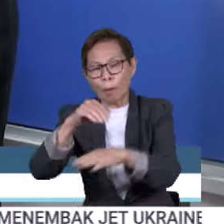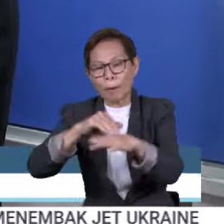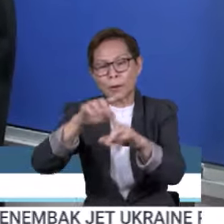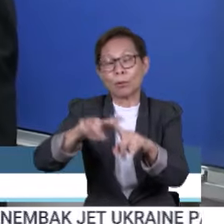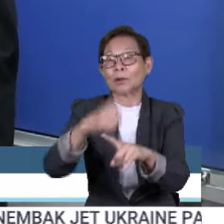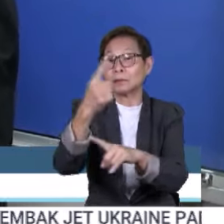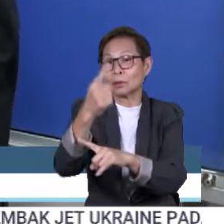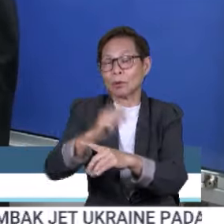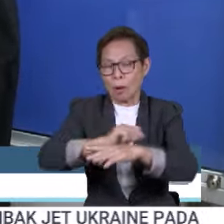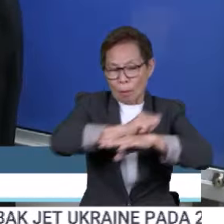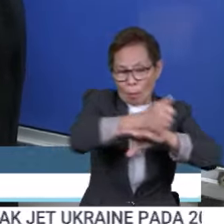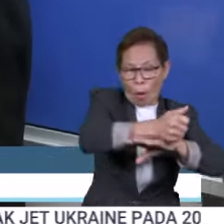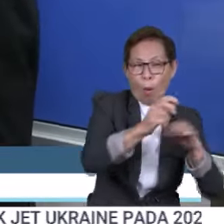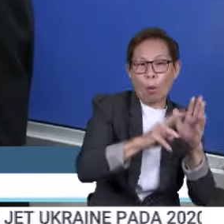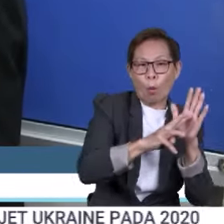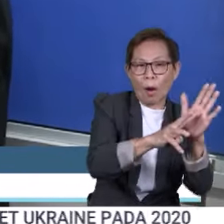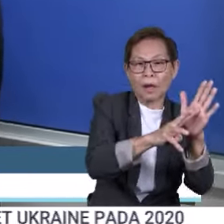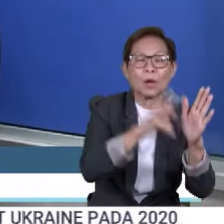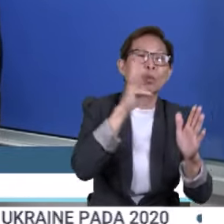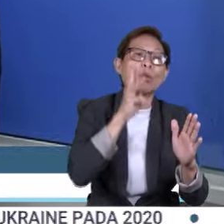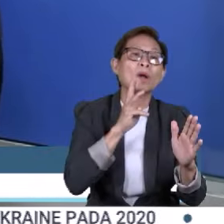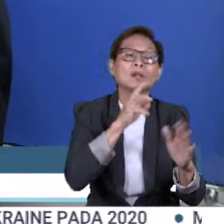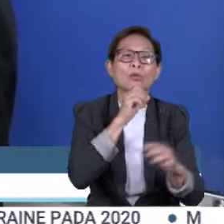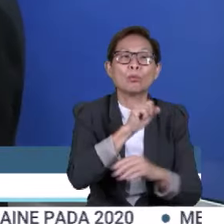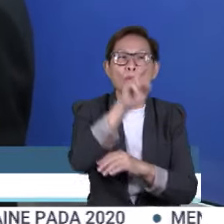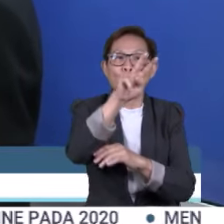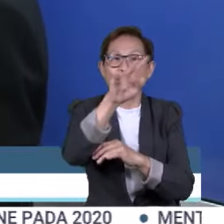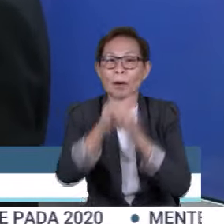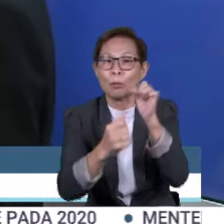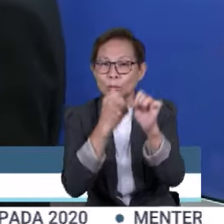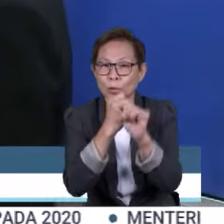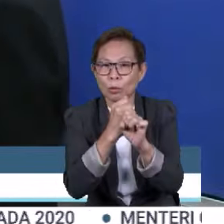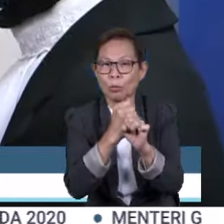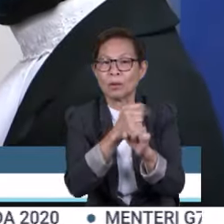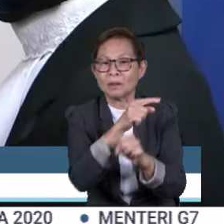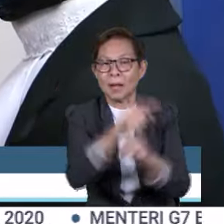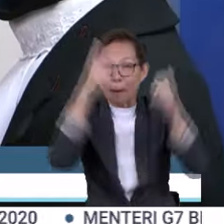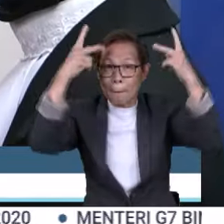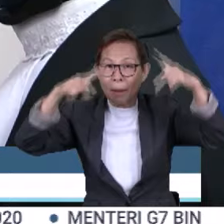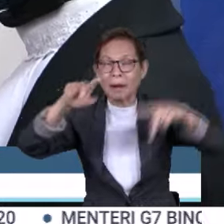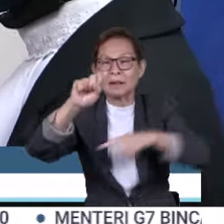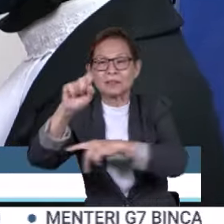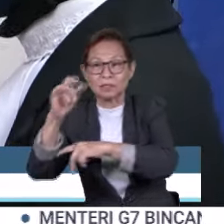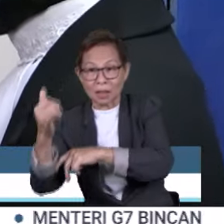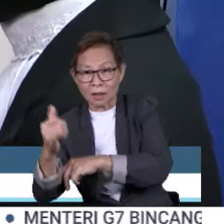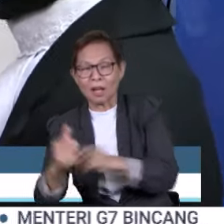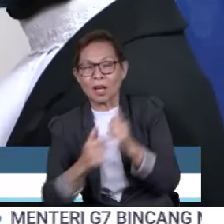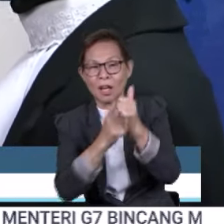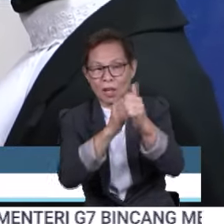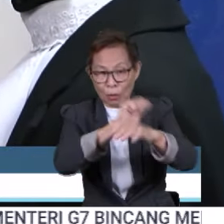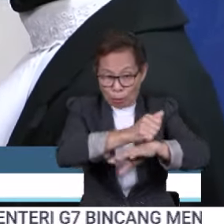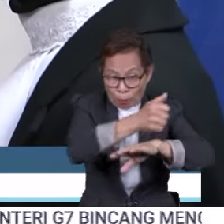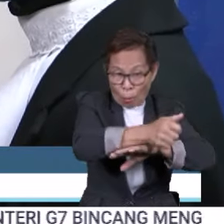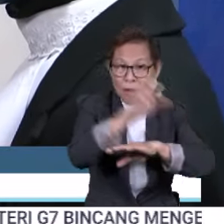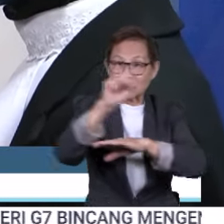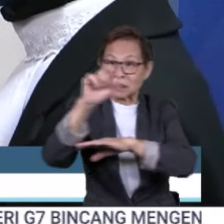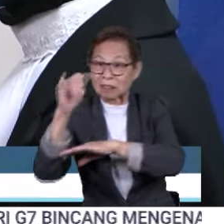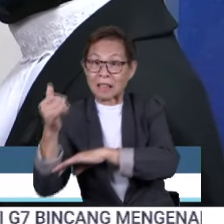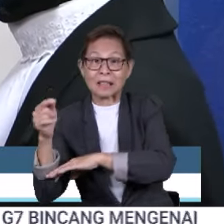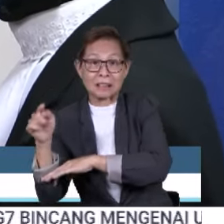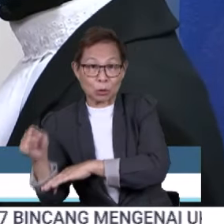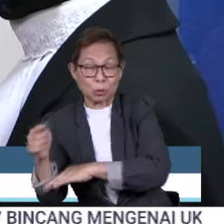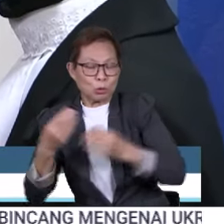lalu diwakili seorang wanita berumur 26 tahun selaku pengerah Serikat pengikut Syarikat